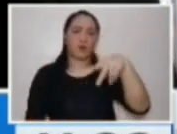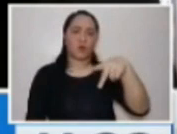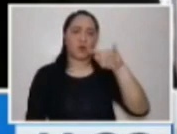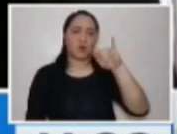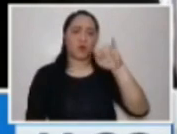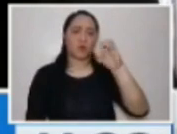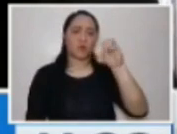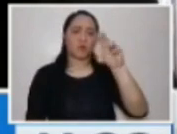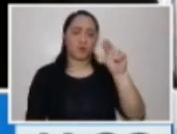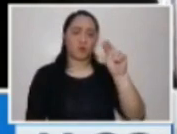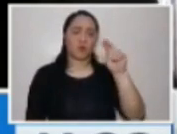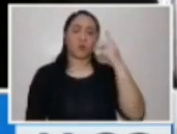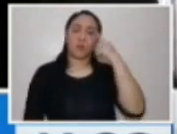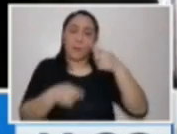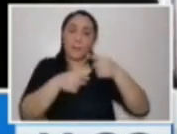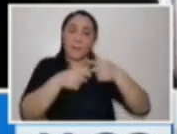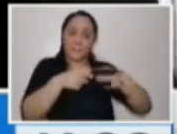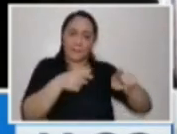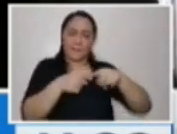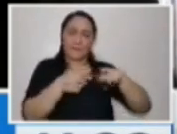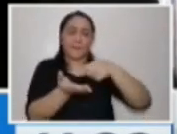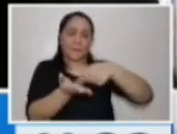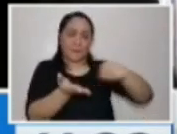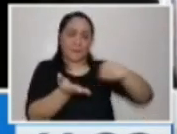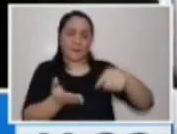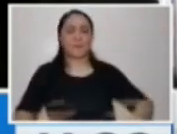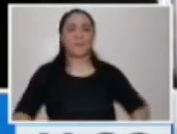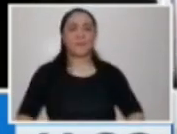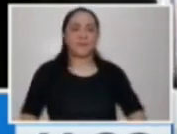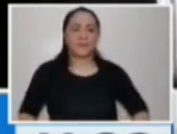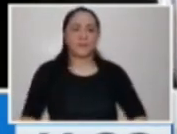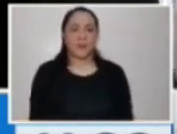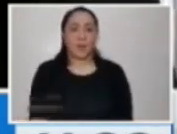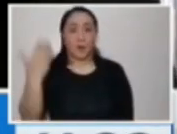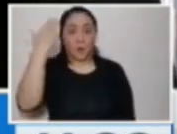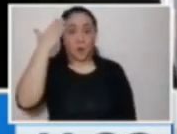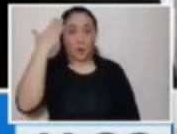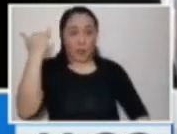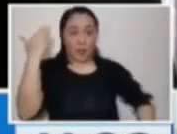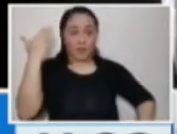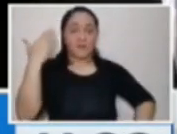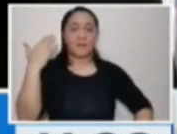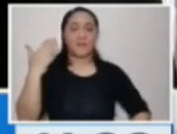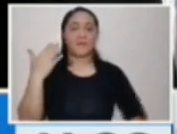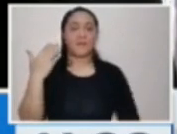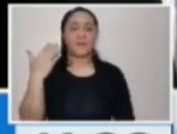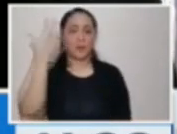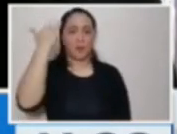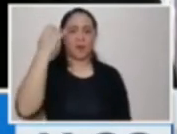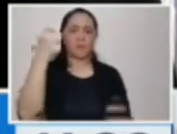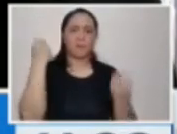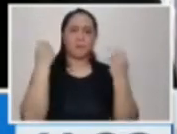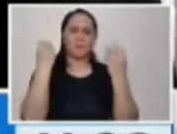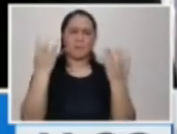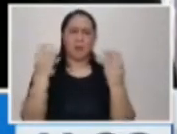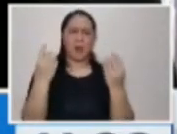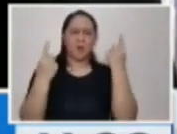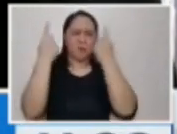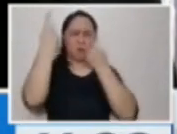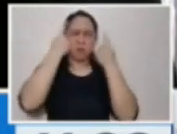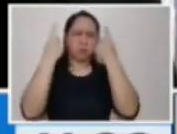natin. Yes, last year, from here on in, 0.5%, but